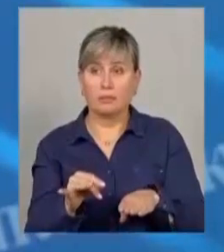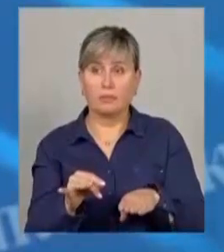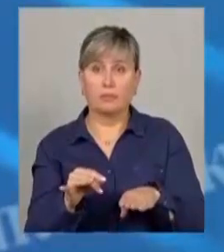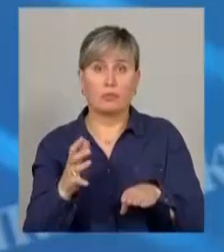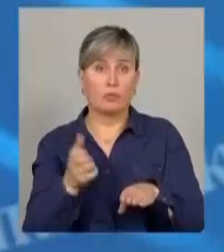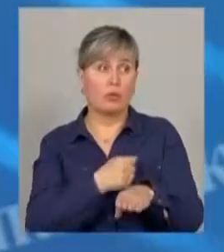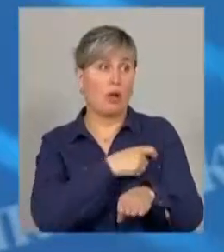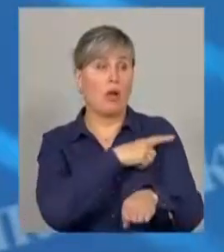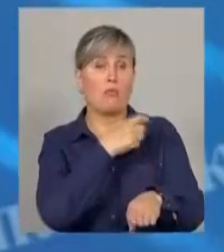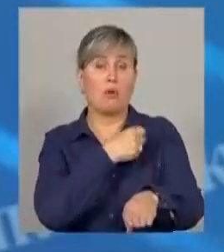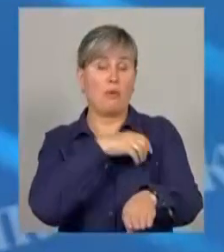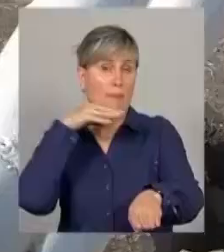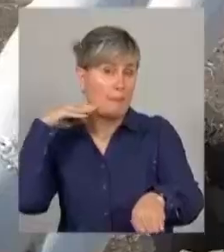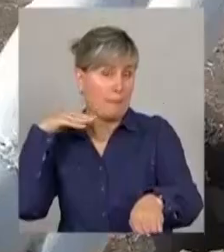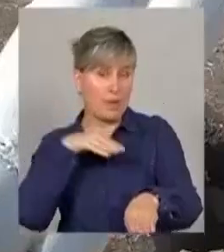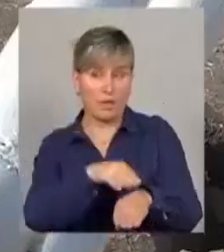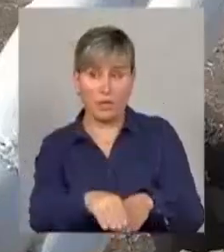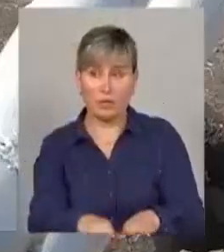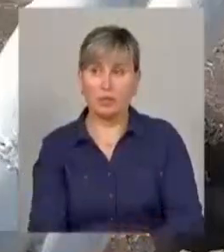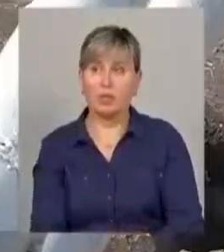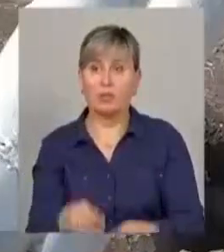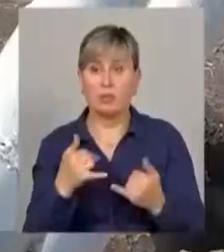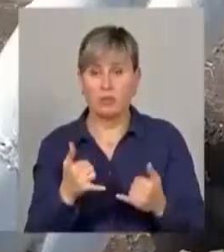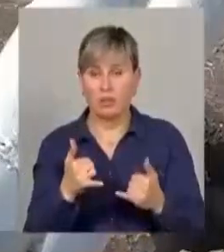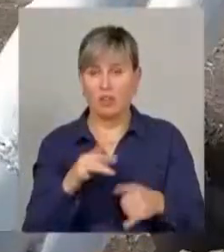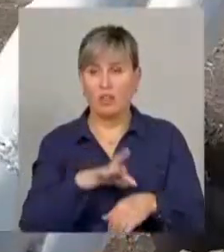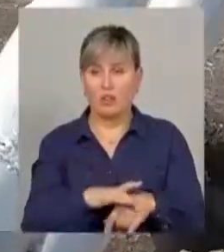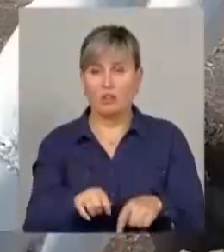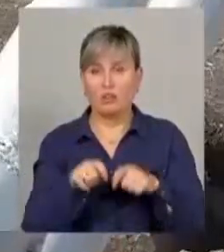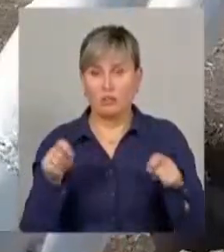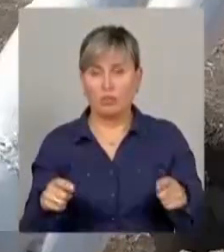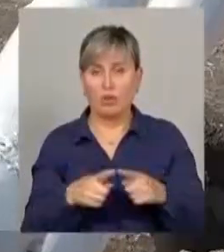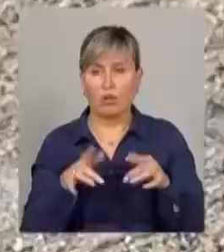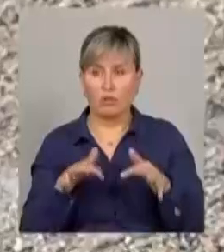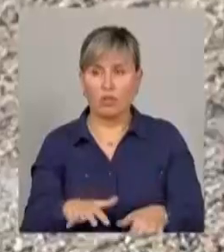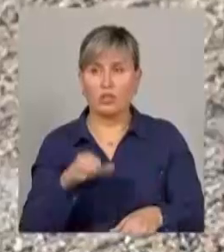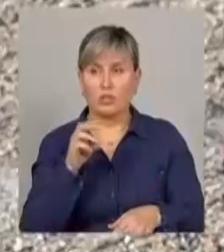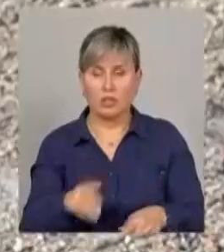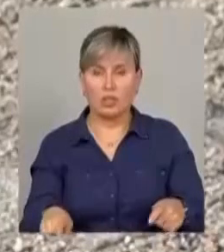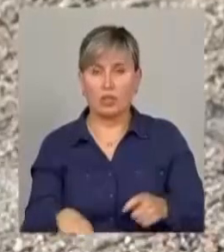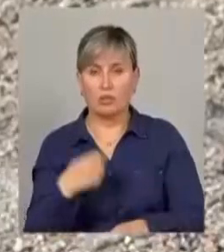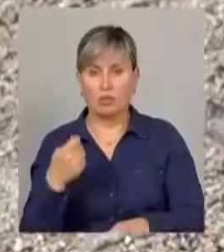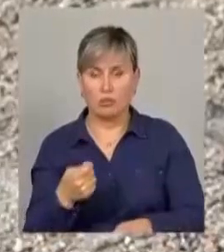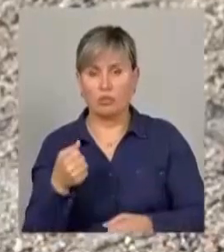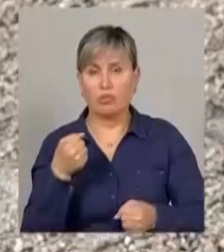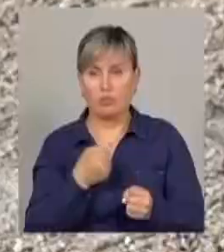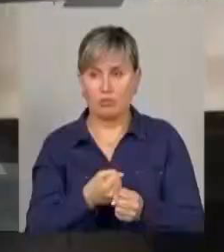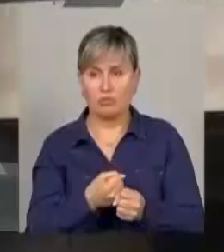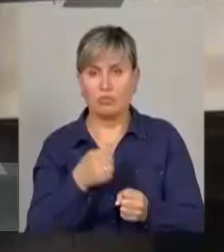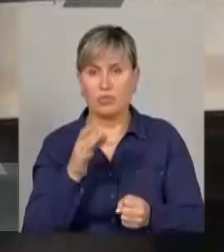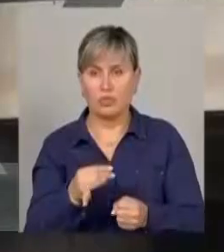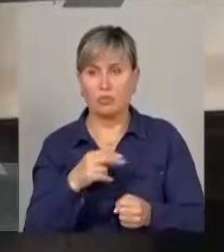допускает столкновение с автомашиной Toyota. По данному факту возбуждено уголовное дело по статье «Нарушение ПДД, повлекшее